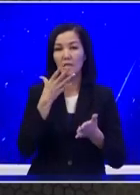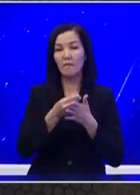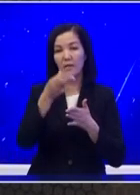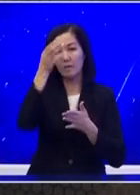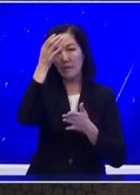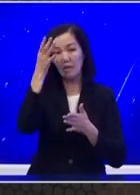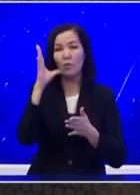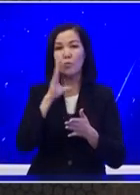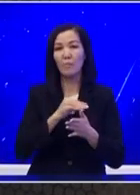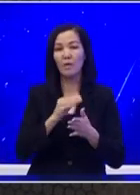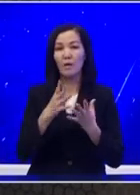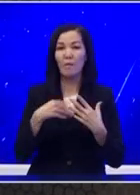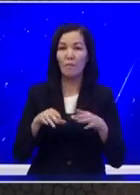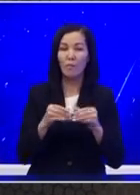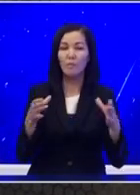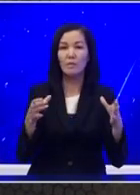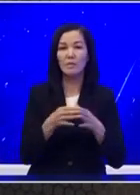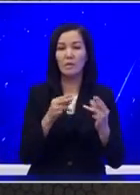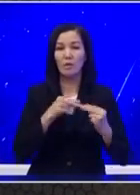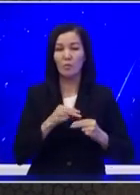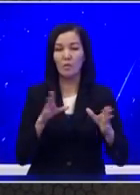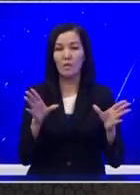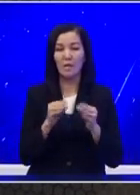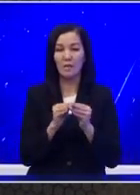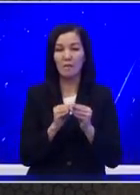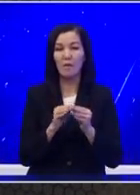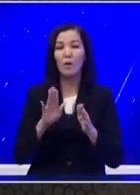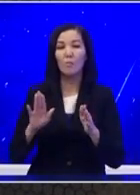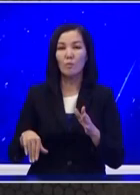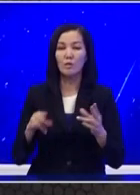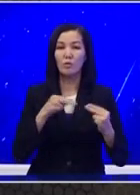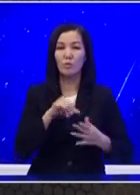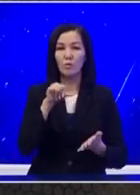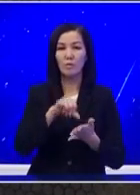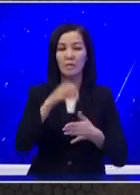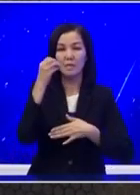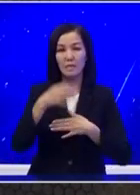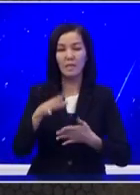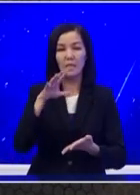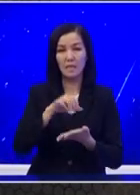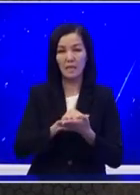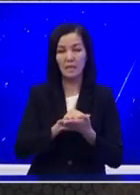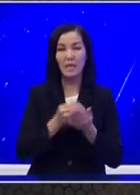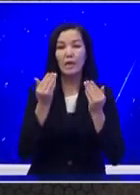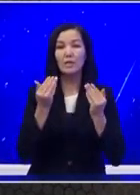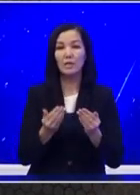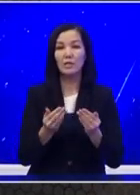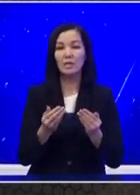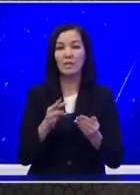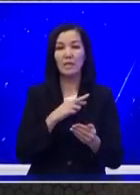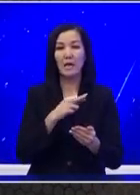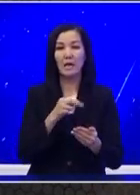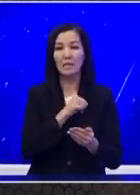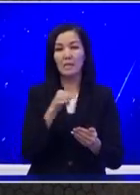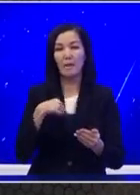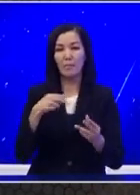умение держаться в обществе, работать в коллективе. После меня уже трудоустроили в центр занятости. Сейчас я сам работаю